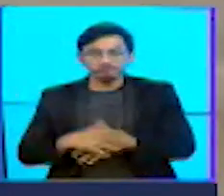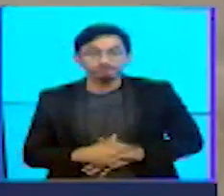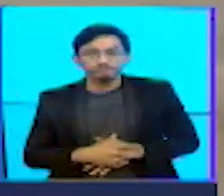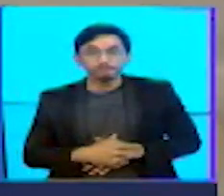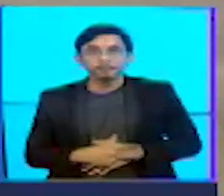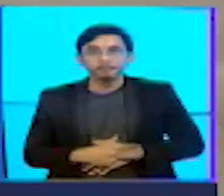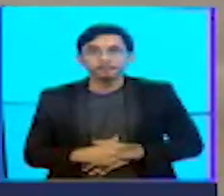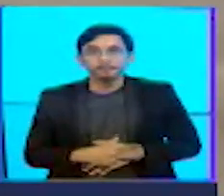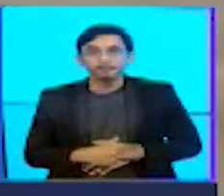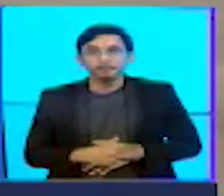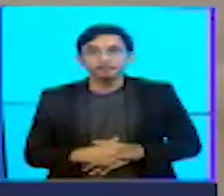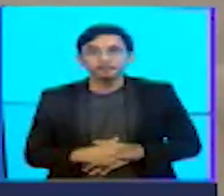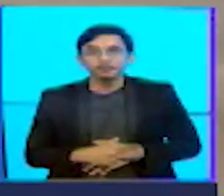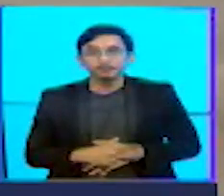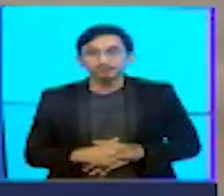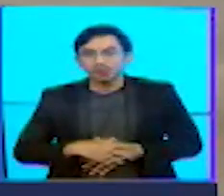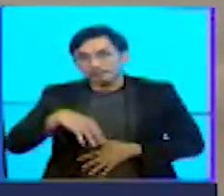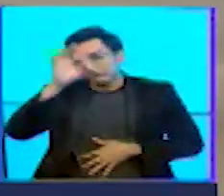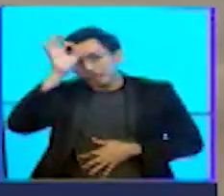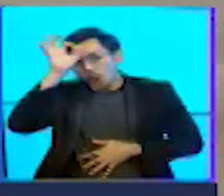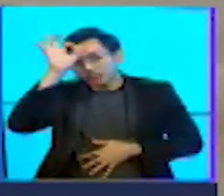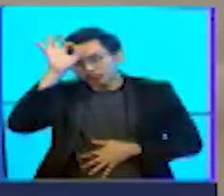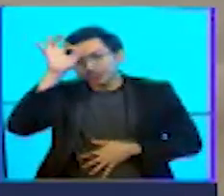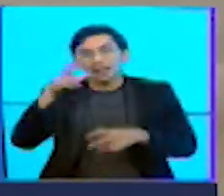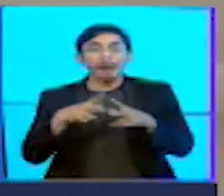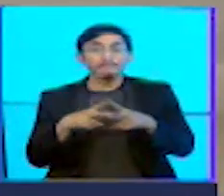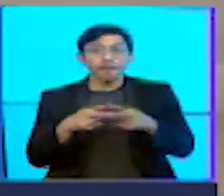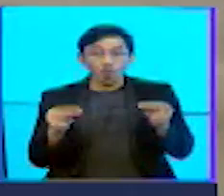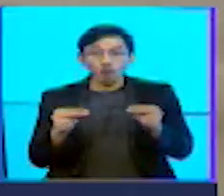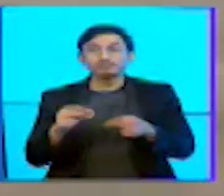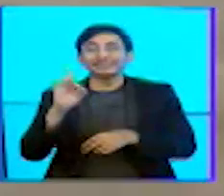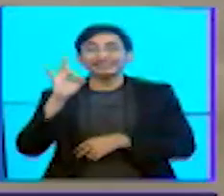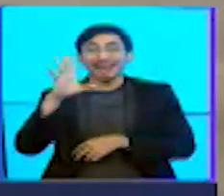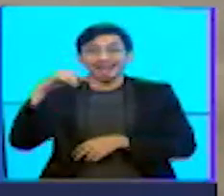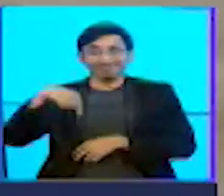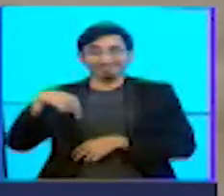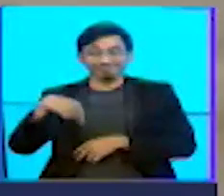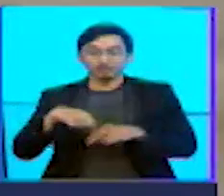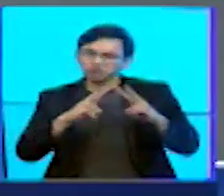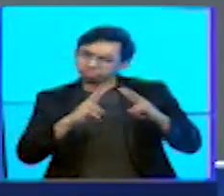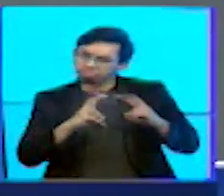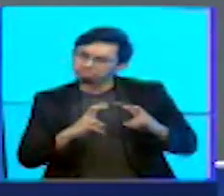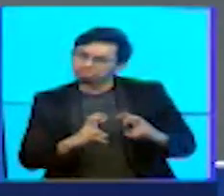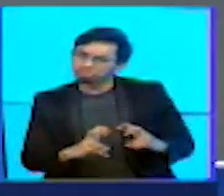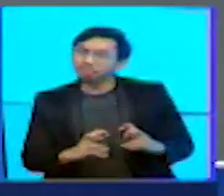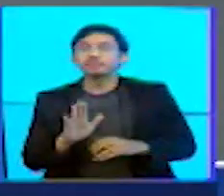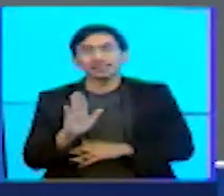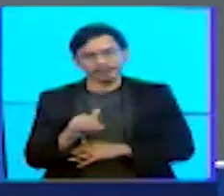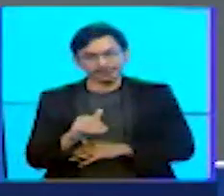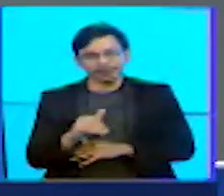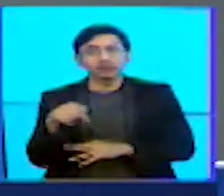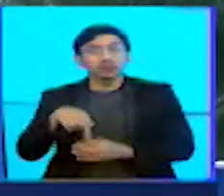Ya pemirsa, Satuan Polres dan juga Satreskrim Kota Depok hingga siang hari ini masih melakukan pemeriksaan lanjutan di bagian